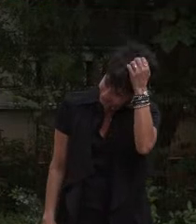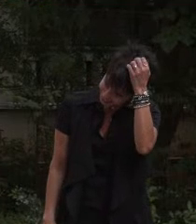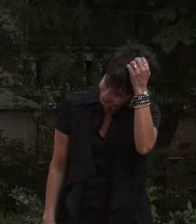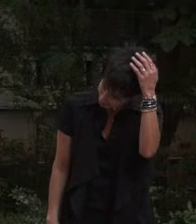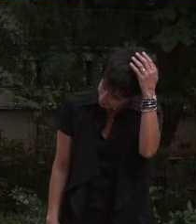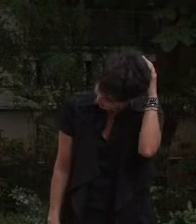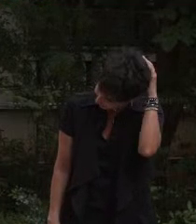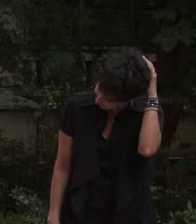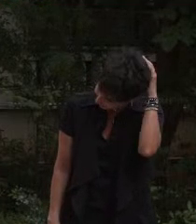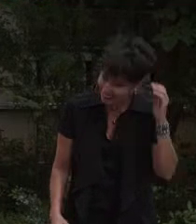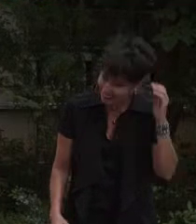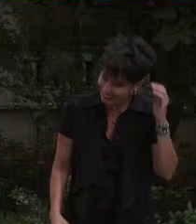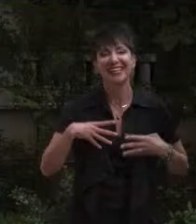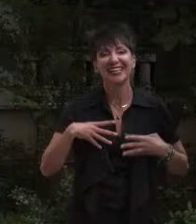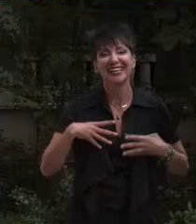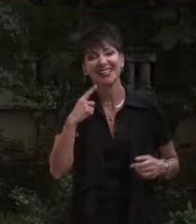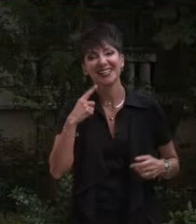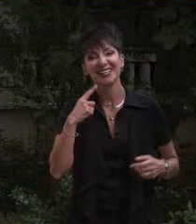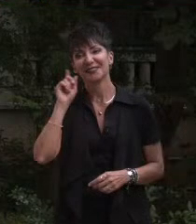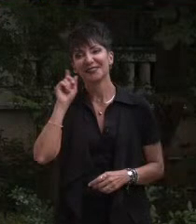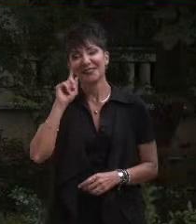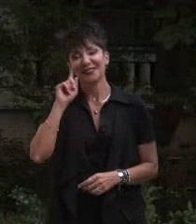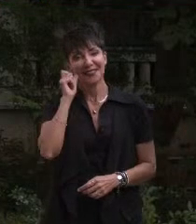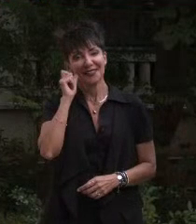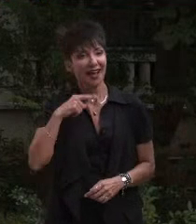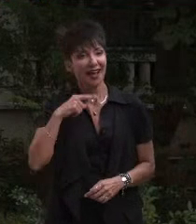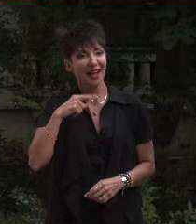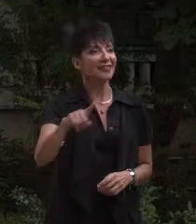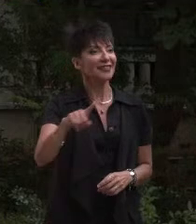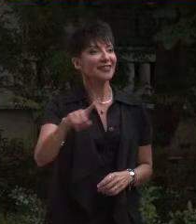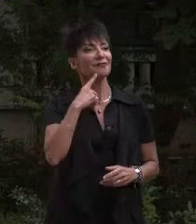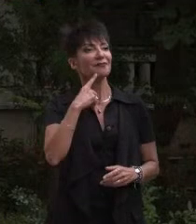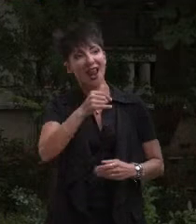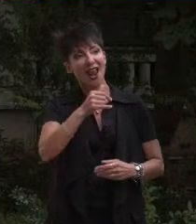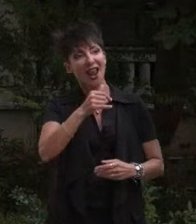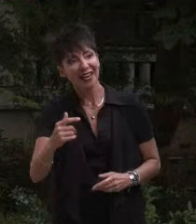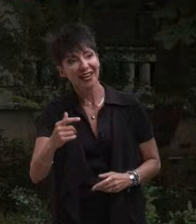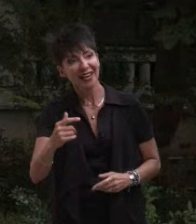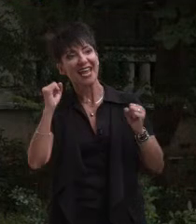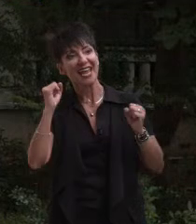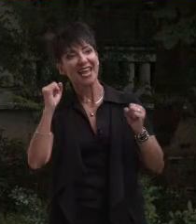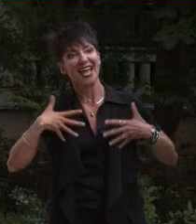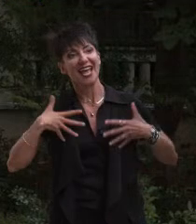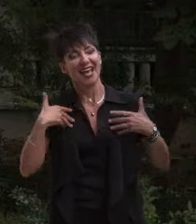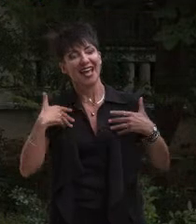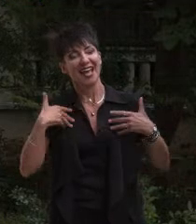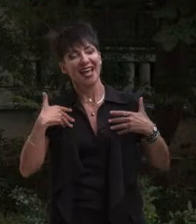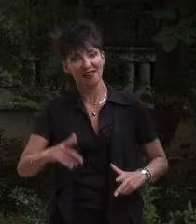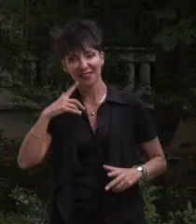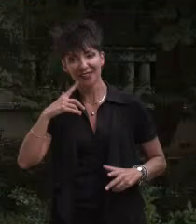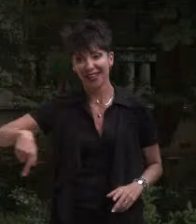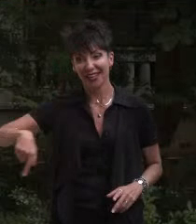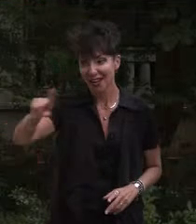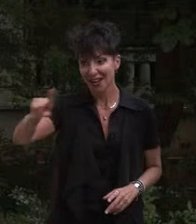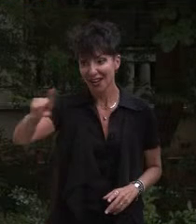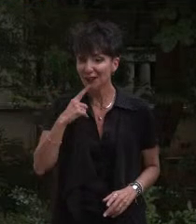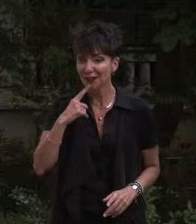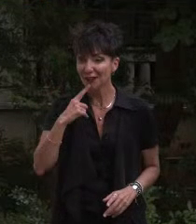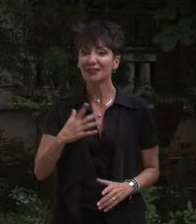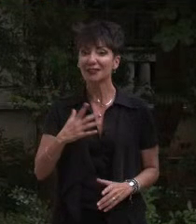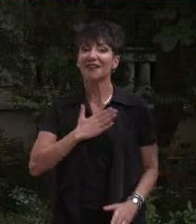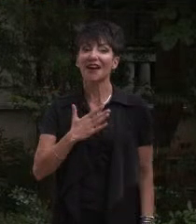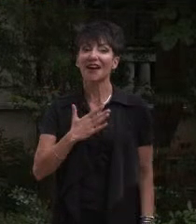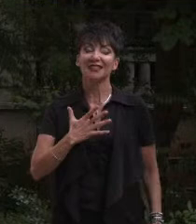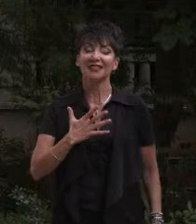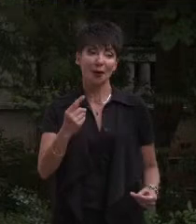Εύχομαι σε όλες και όλους καλό καλοκαίρι, με υγεία, χαρά, ευτυχία, προσωπική και οικογενειακή. Ευχαριστώ